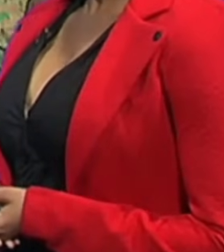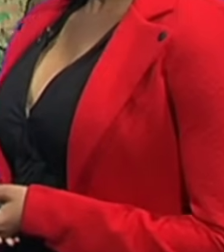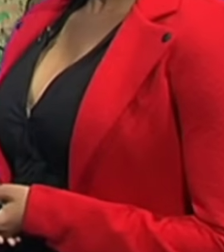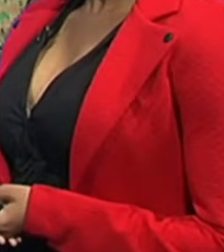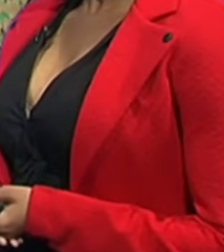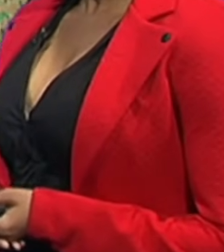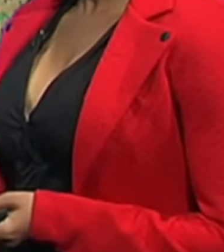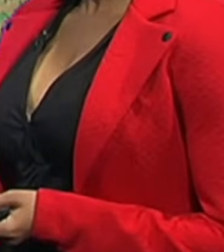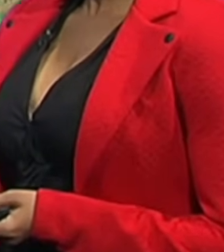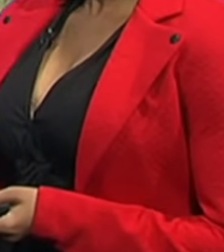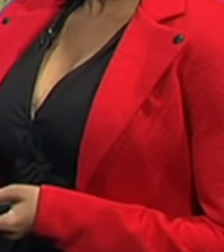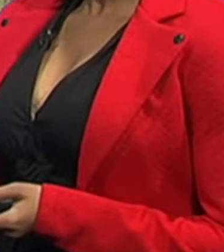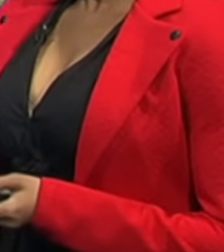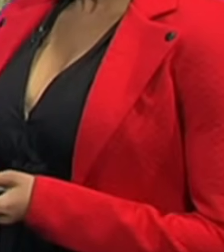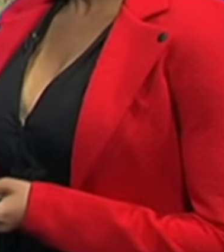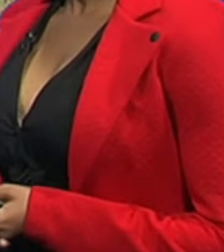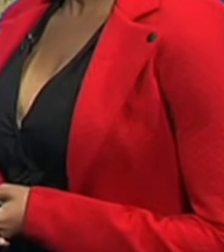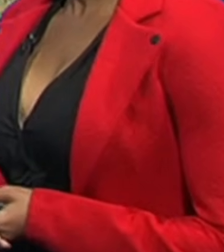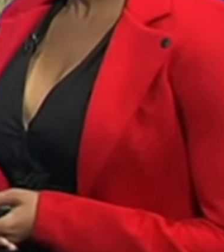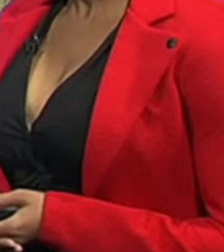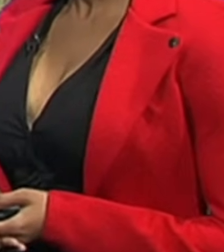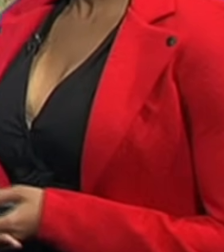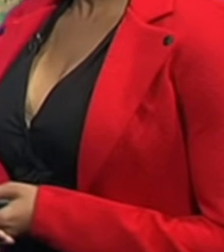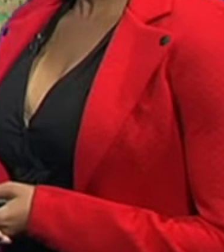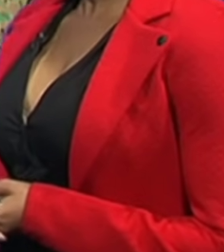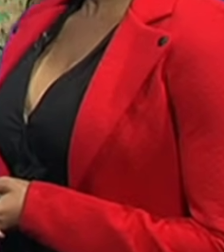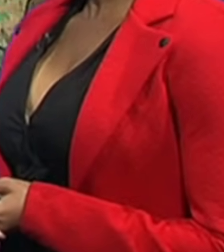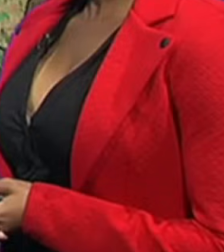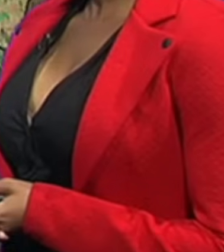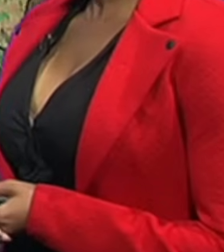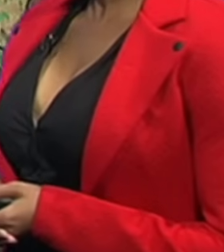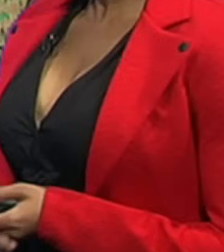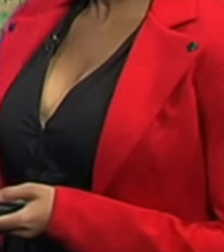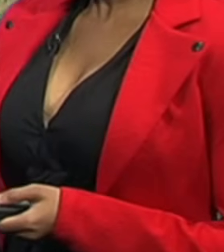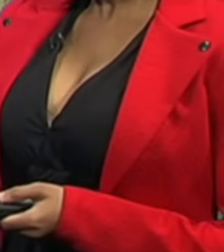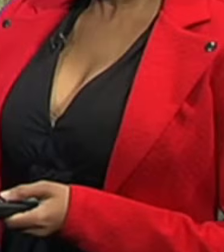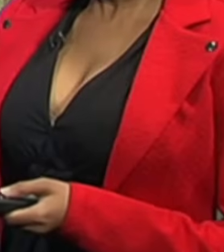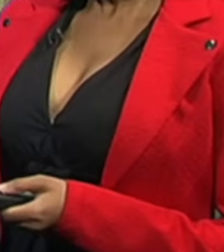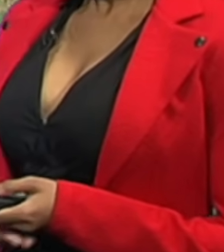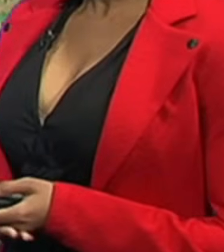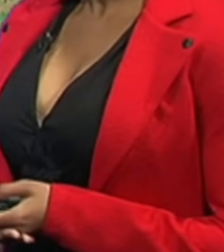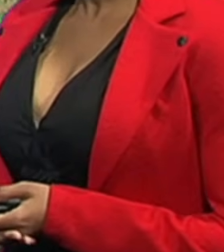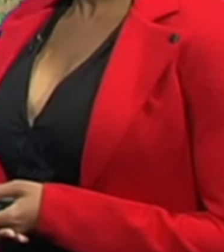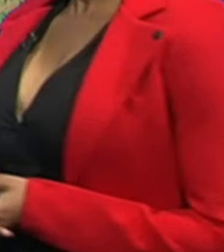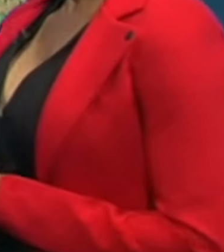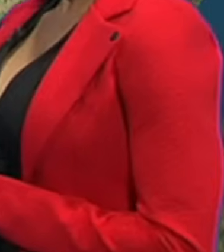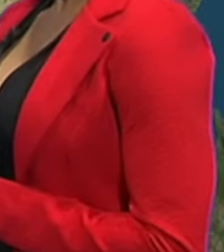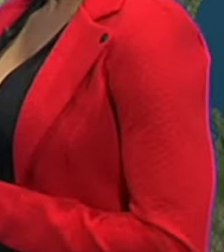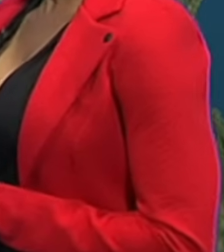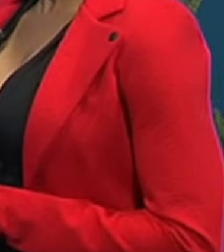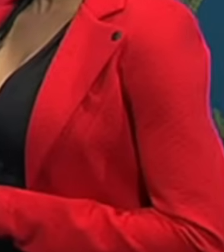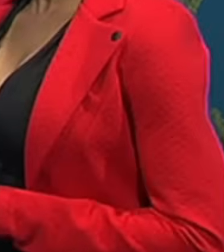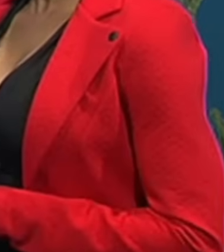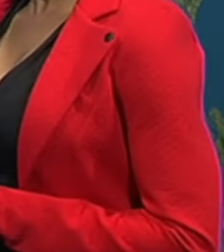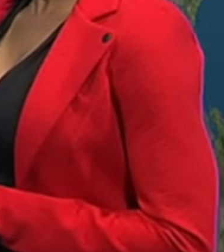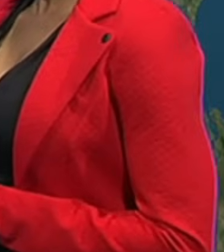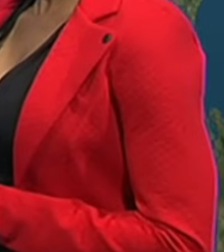tlana le masarasarana pula Carolina ke re gata di le 15 go a go di le 27 Emelo ke re gata di le 12 go a go